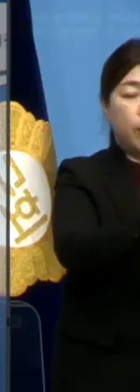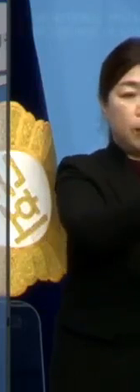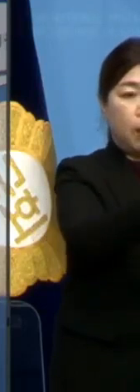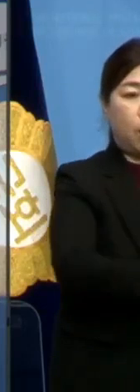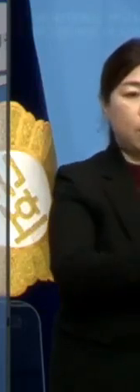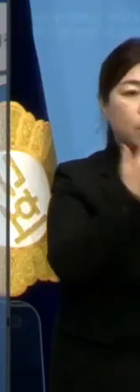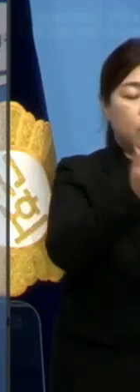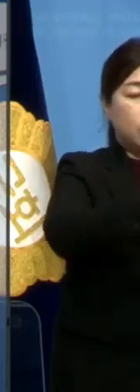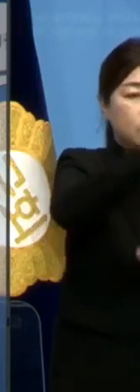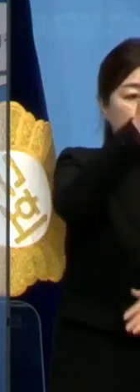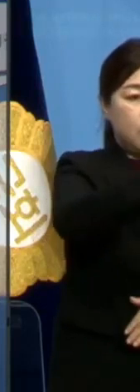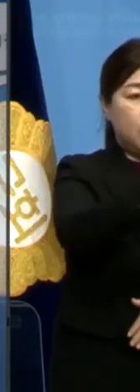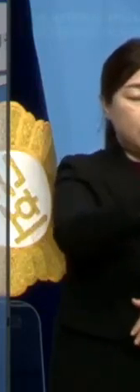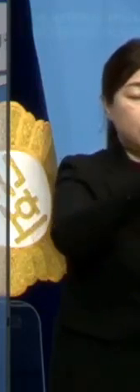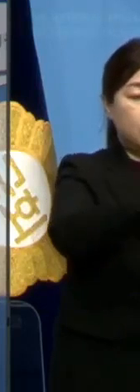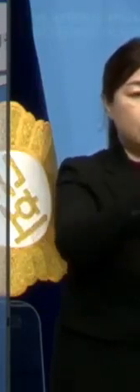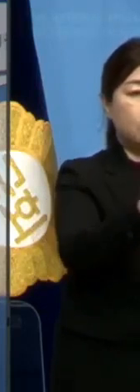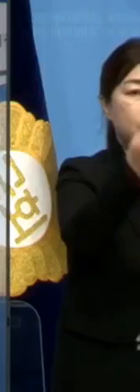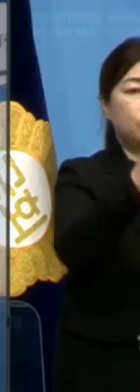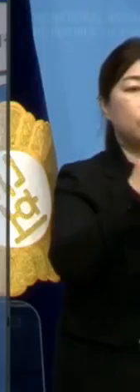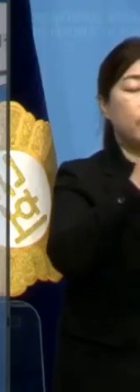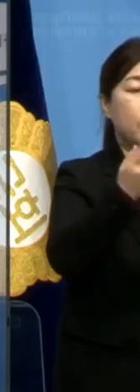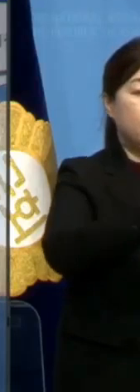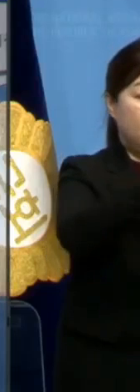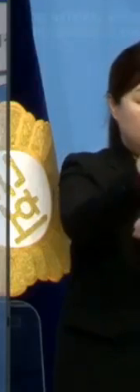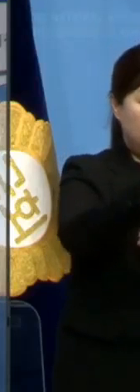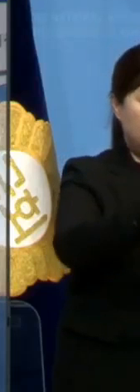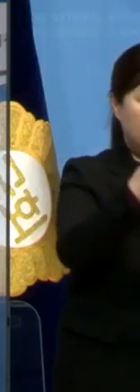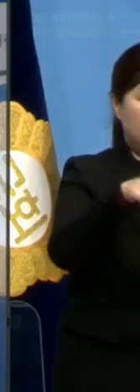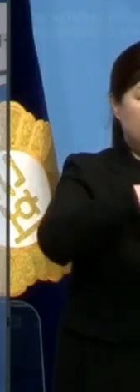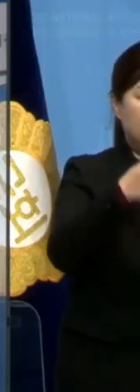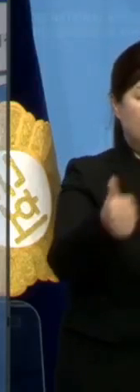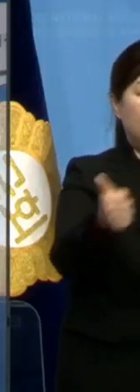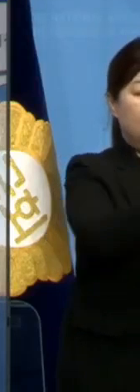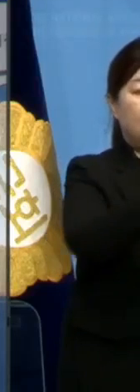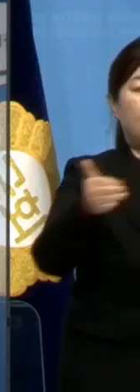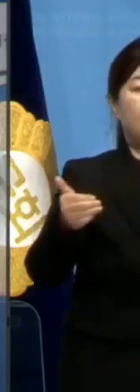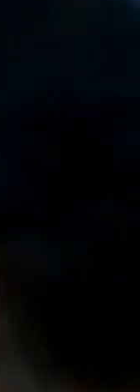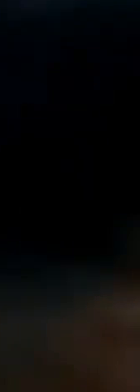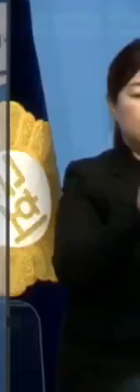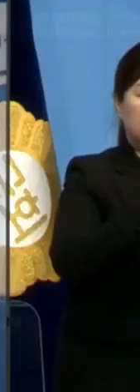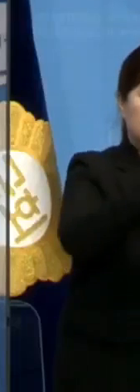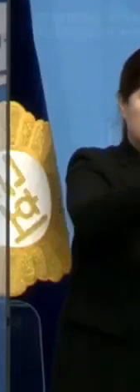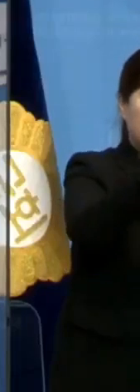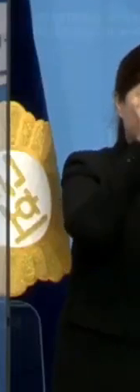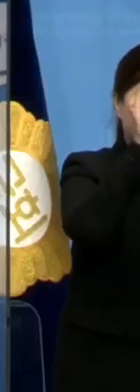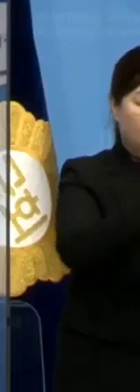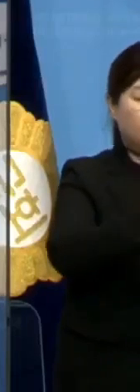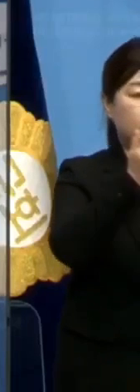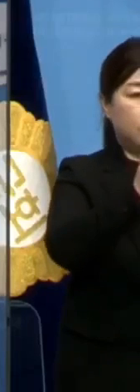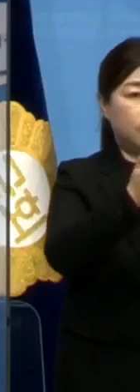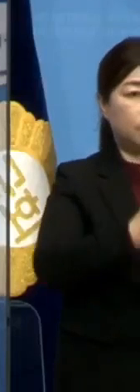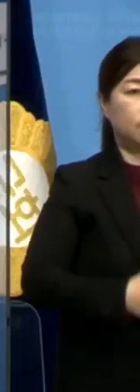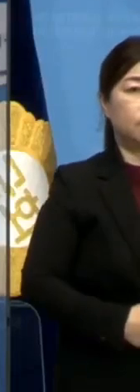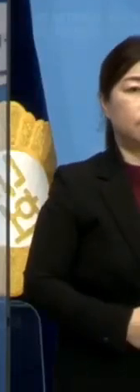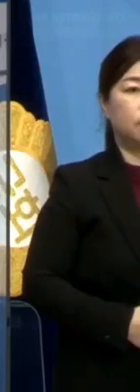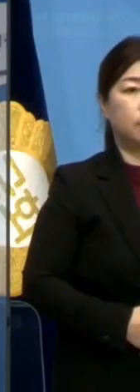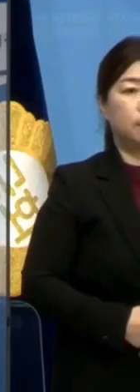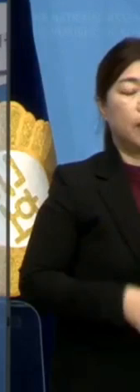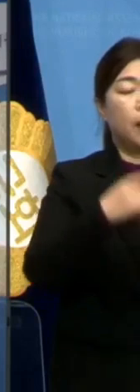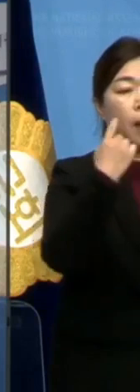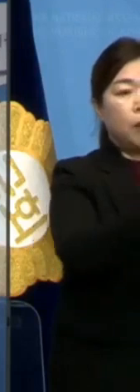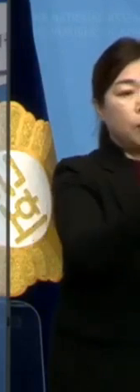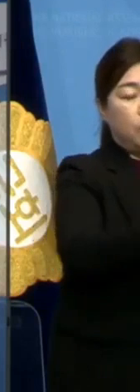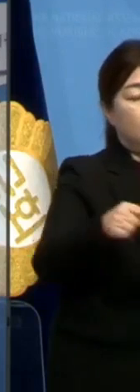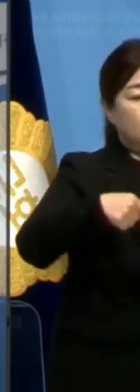아니라 내년 정권교체까지 바라보는 긴 안목과 호흡을 보여줄 것을 기대합니다.